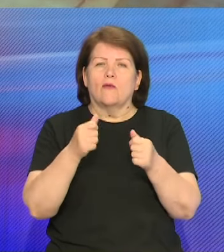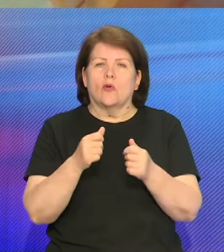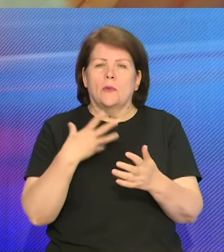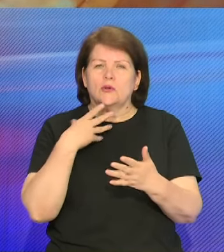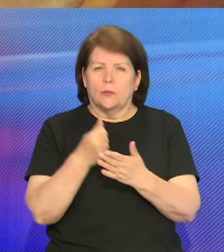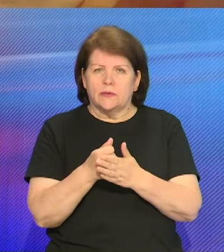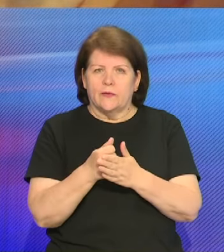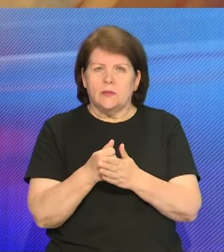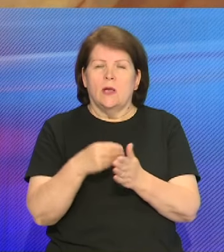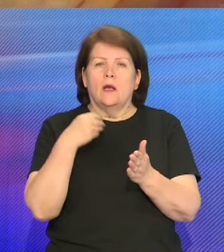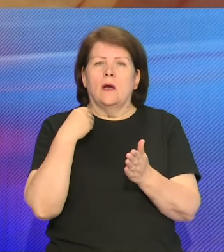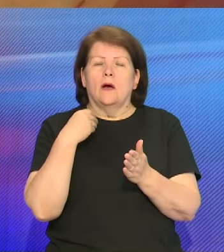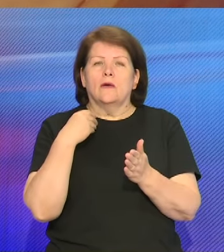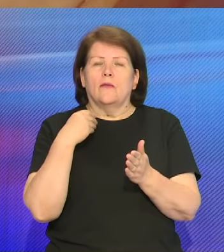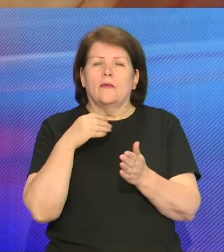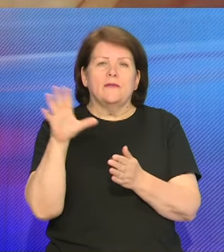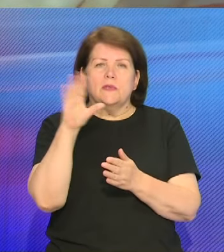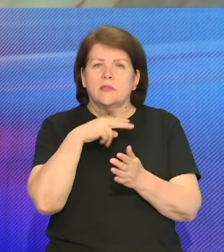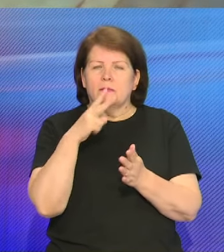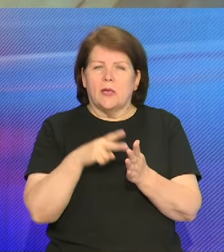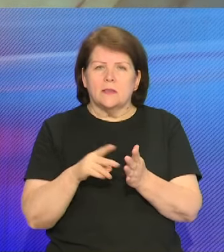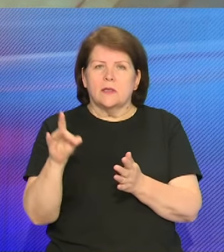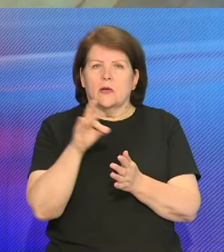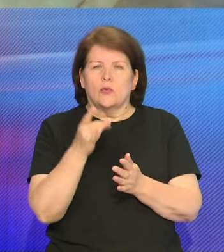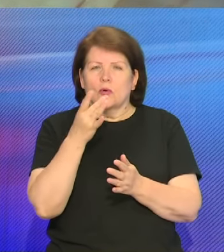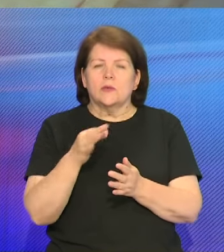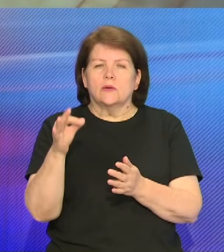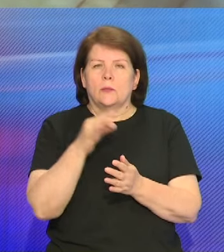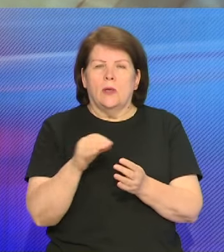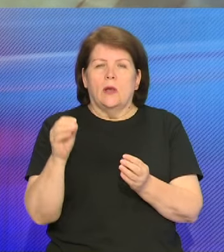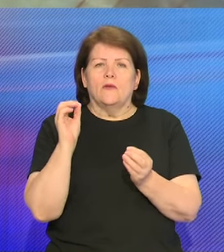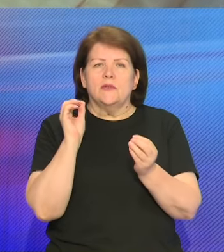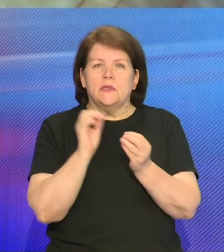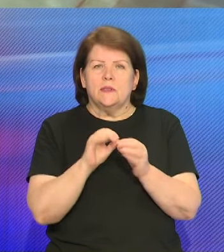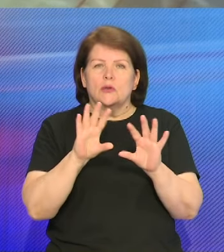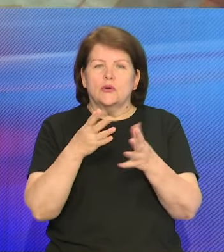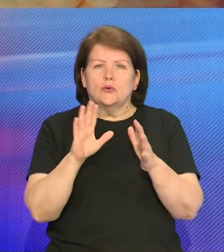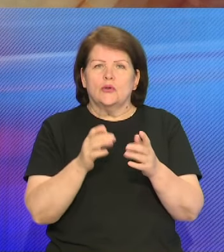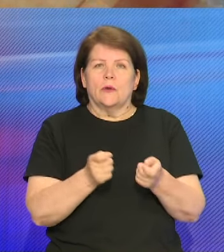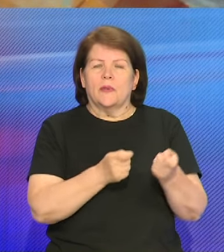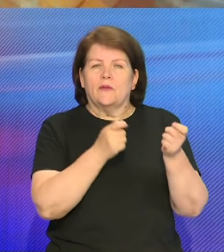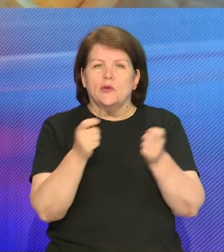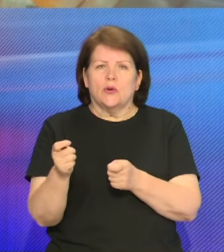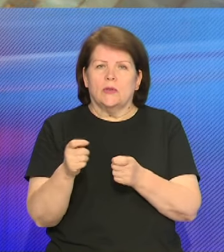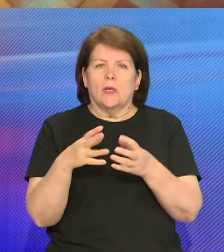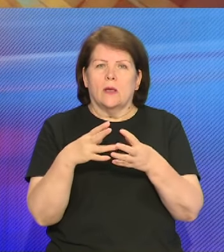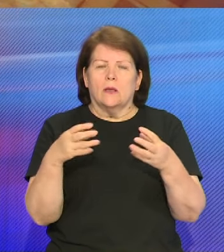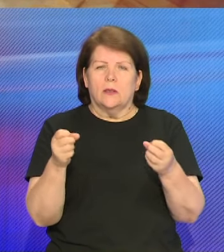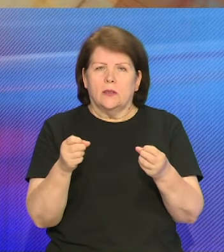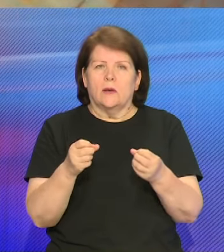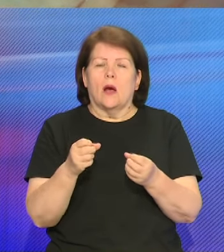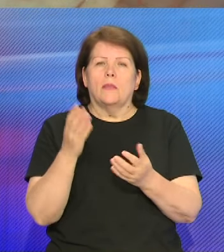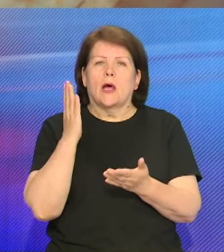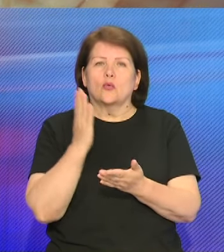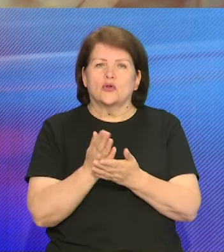закуплены ва ўсіх 17 раёнах вобласці. У 10 выпадках ва ўзорах, прывезеных з Казахстана, лабараторныя даследаванні